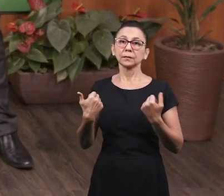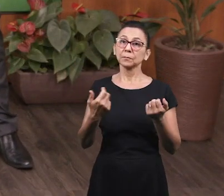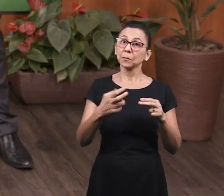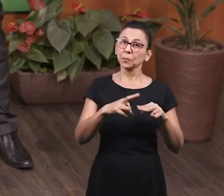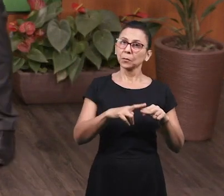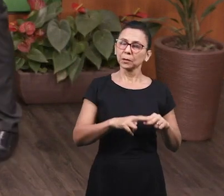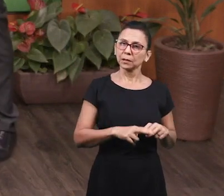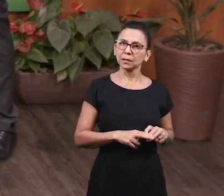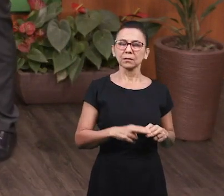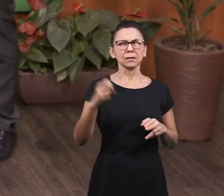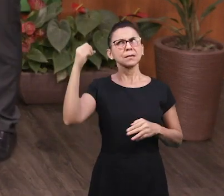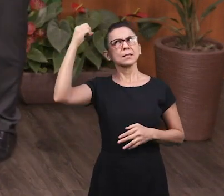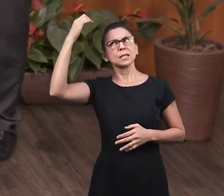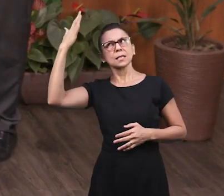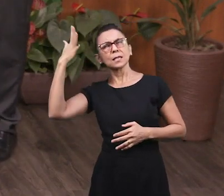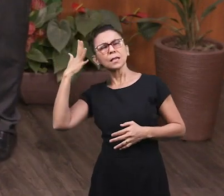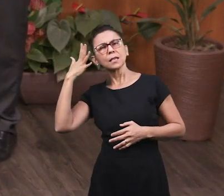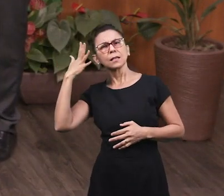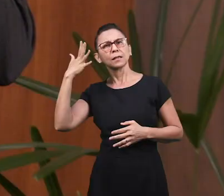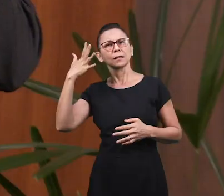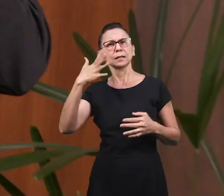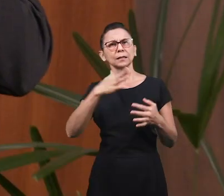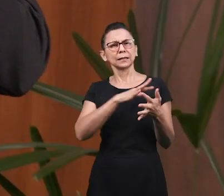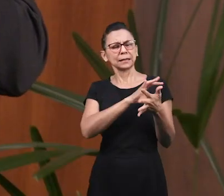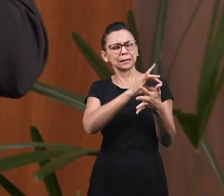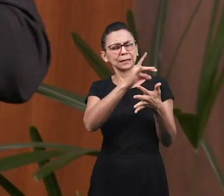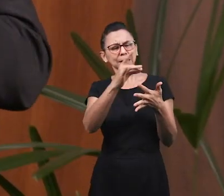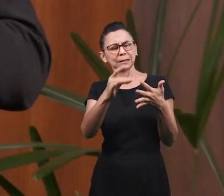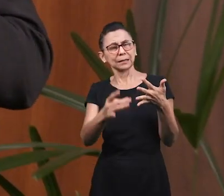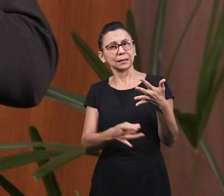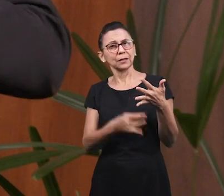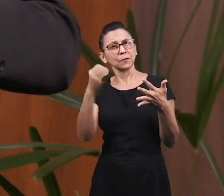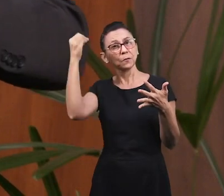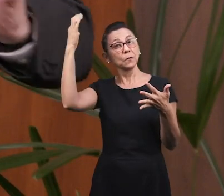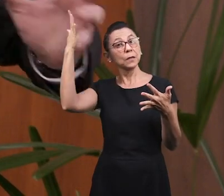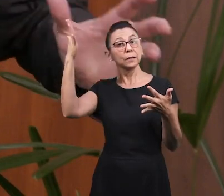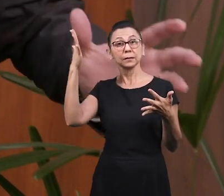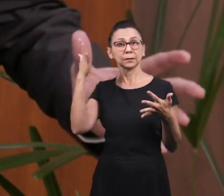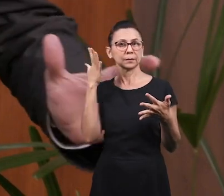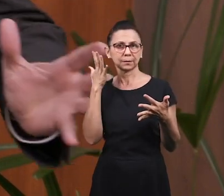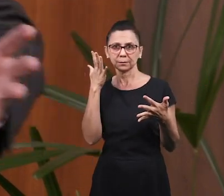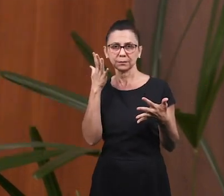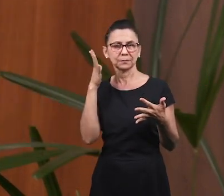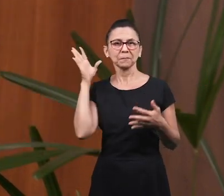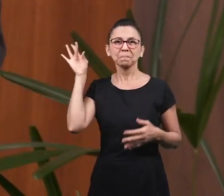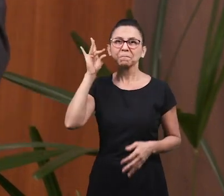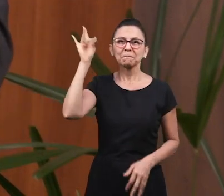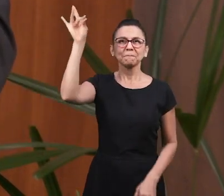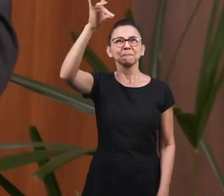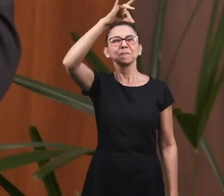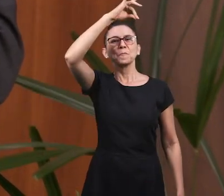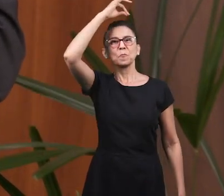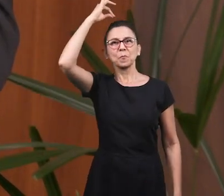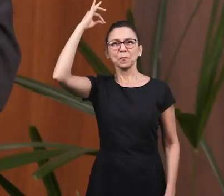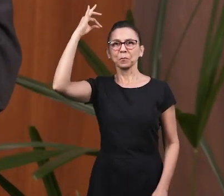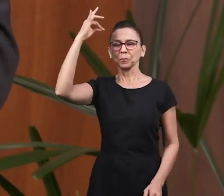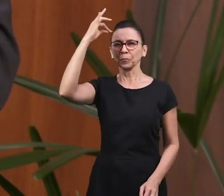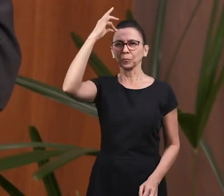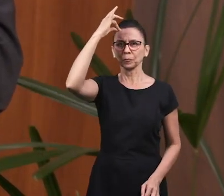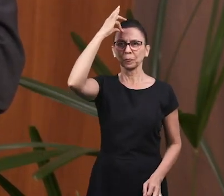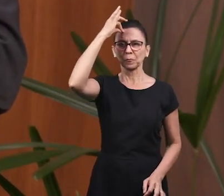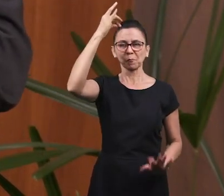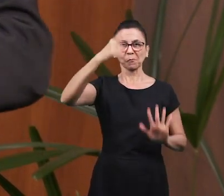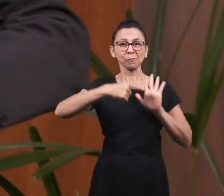que à chaque révélation, observez, à chaque révélation où le Saint-Esprit